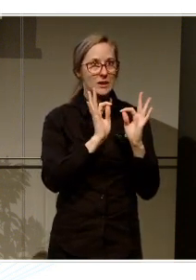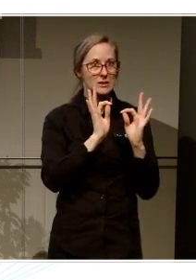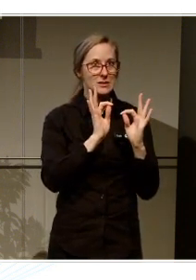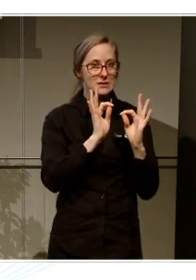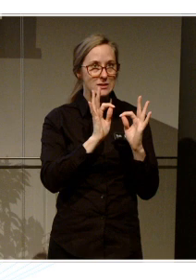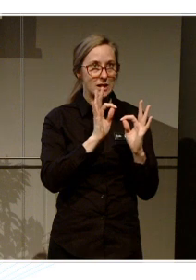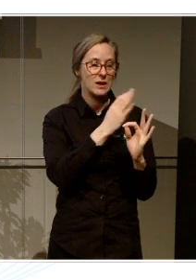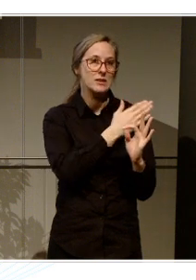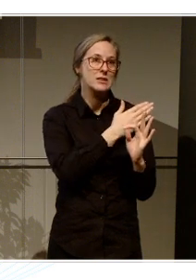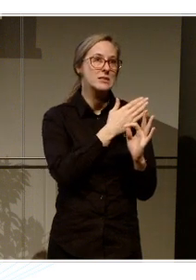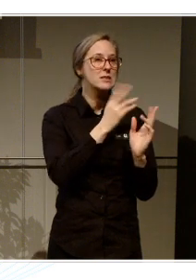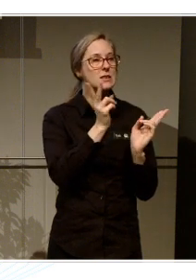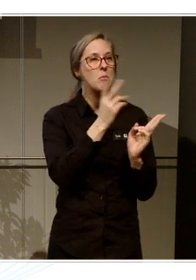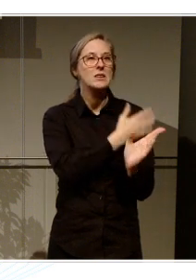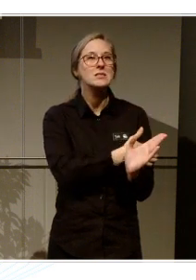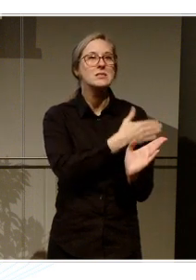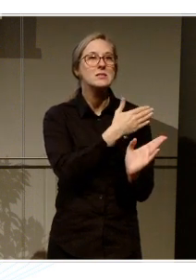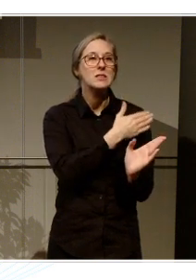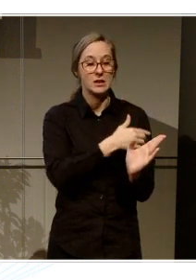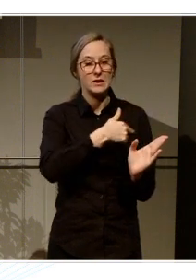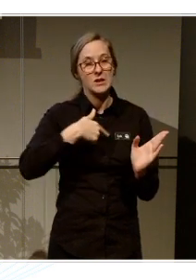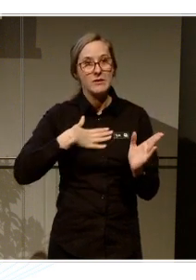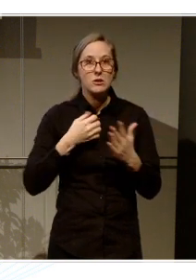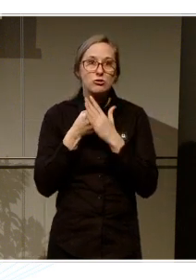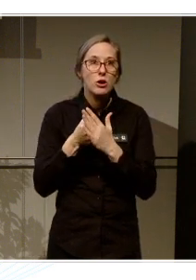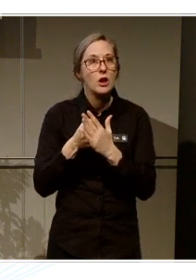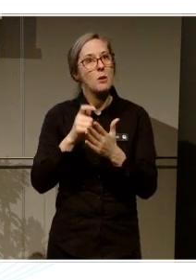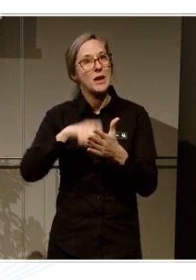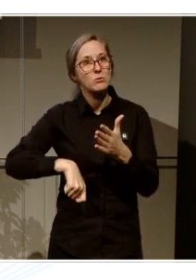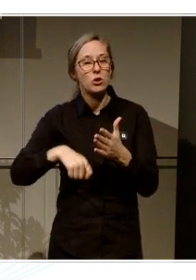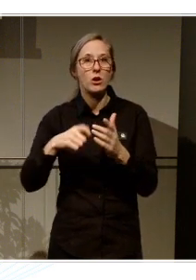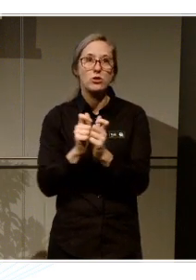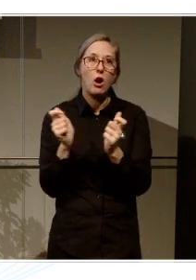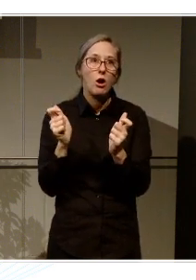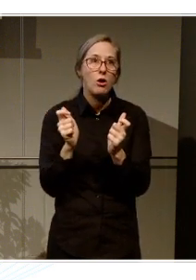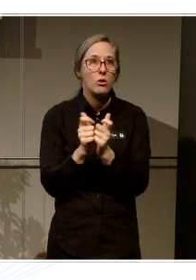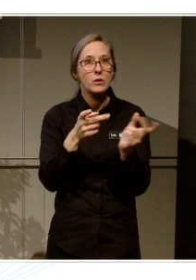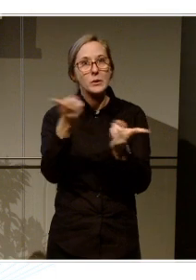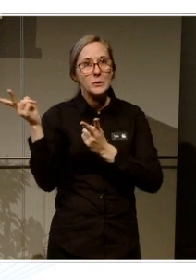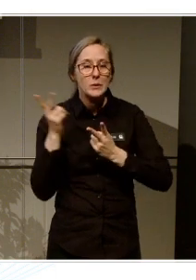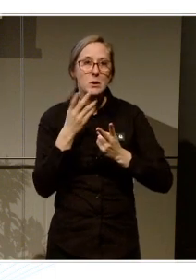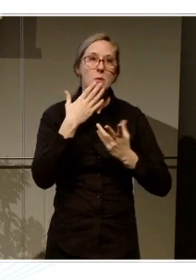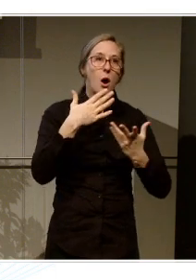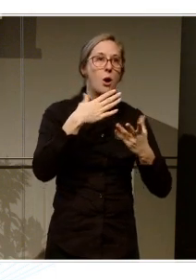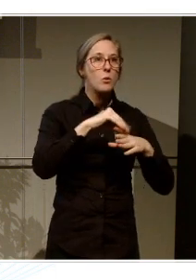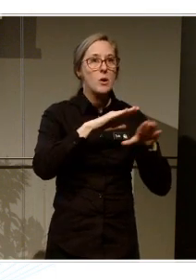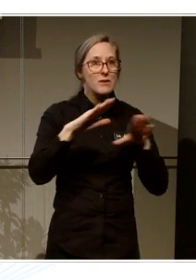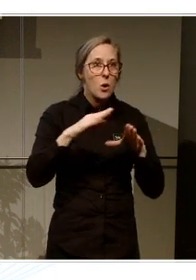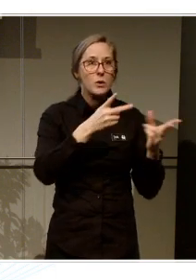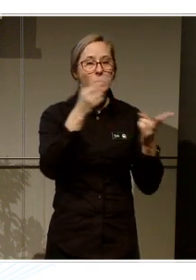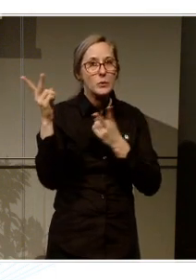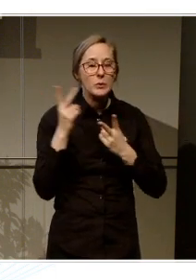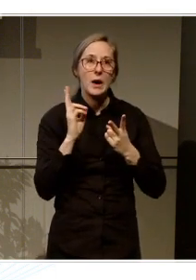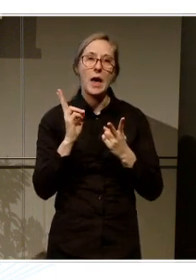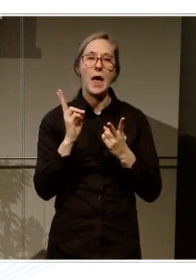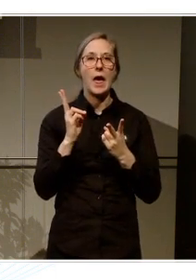tjänster. Vi vill stödja medborgare för att de ska få körkort på rätt sätt, de ska få god sjukvård eller de ska få tillgång via biblioteken till